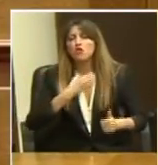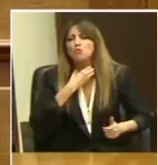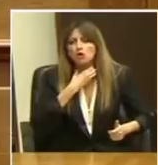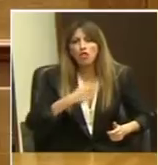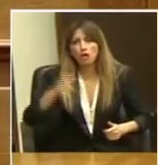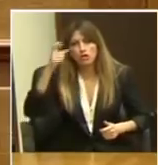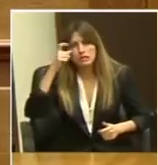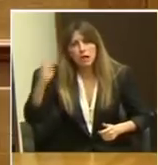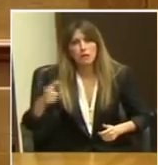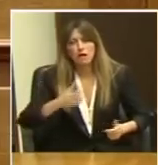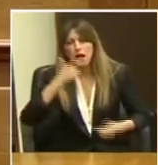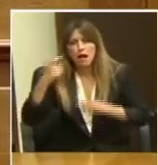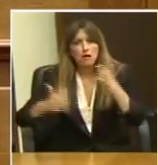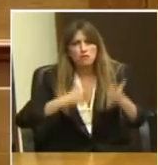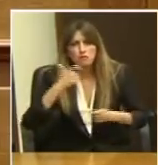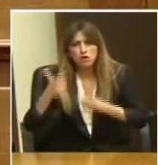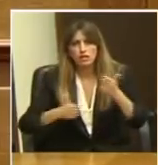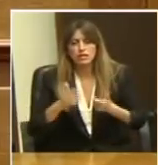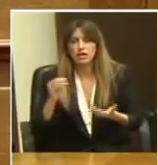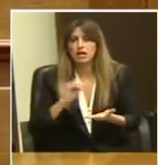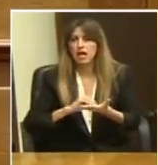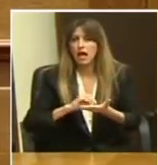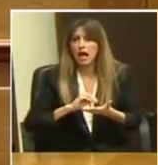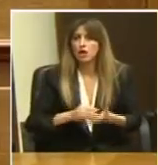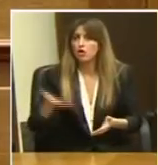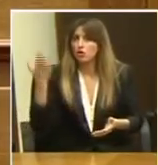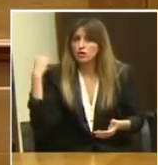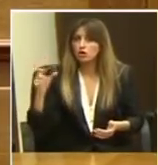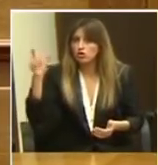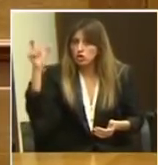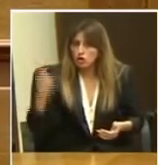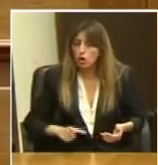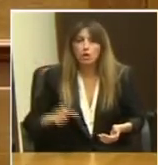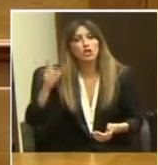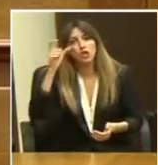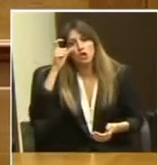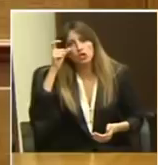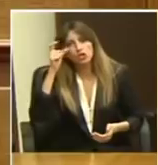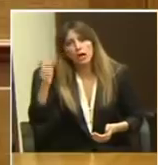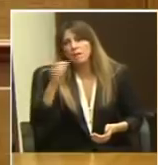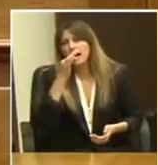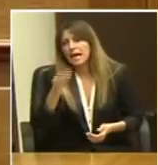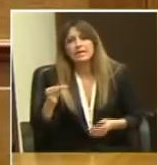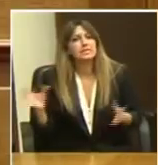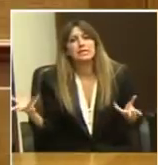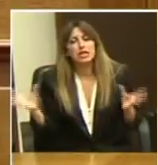Θα θυμόμαστε τις δηλώσεις τότε του Αντώνη Σαμαρά και τον Κωνσταντίνο Μητσοτάκη που τον αποκαλούσε φιάλτη.